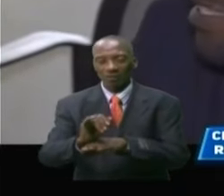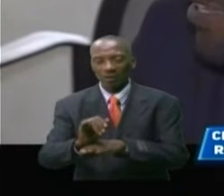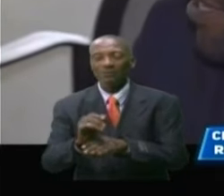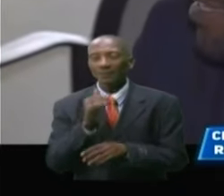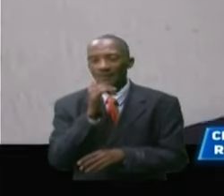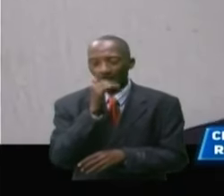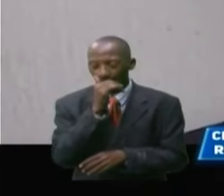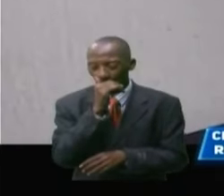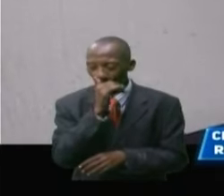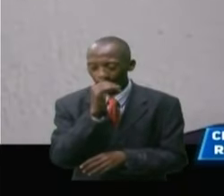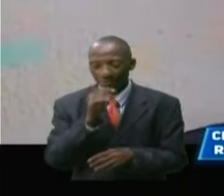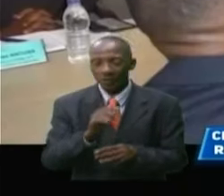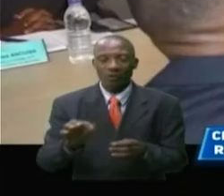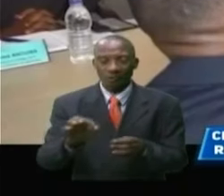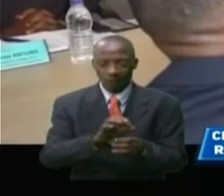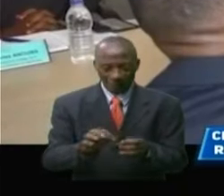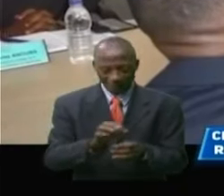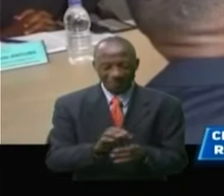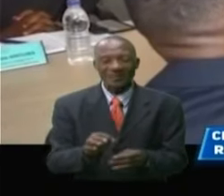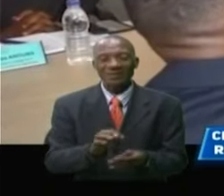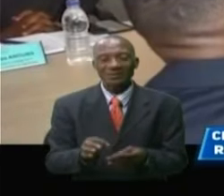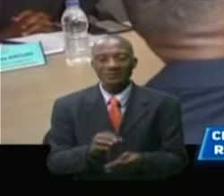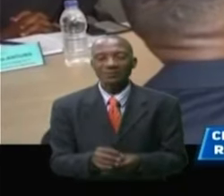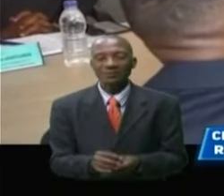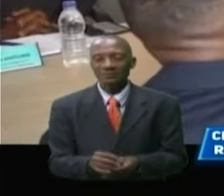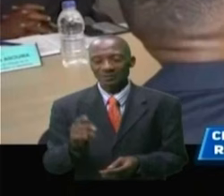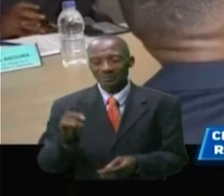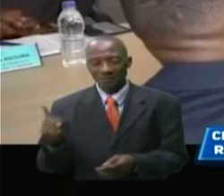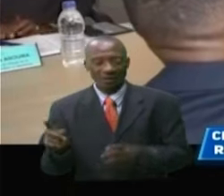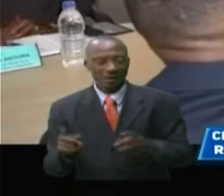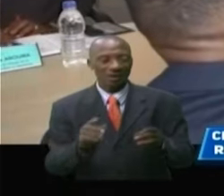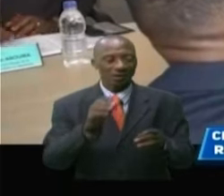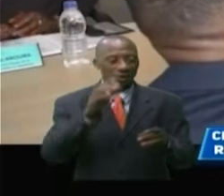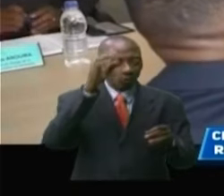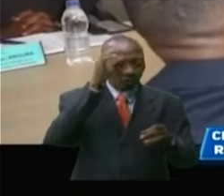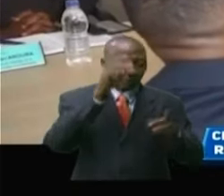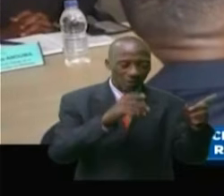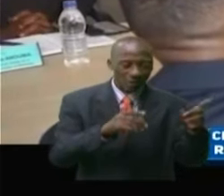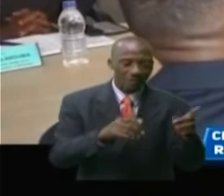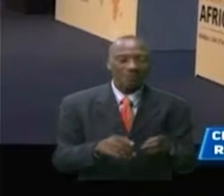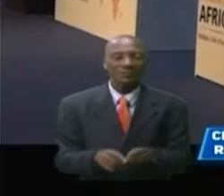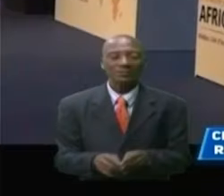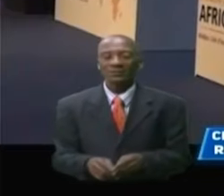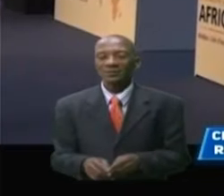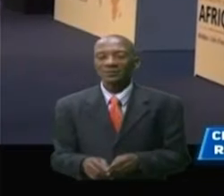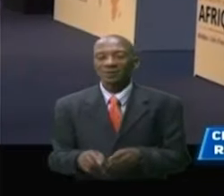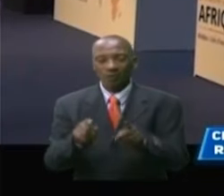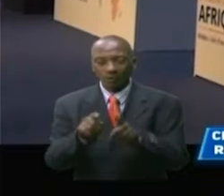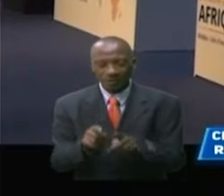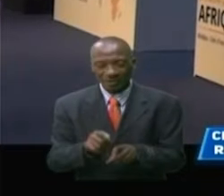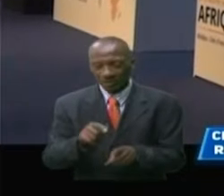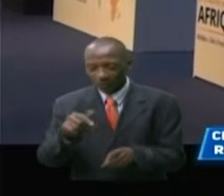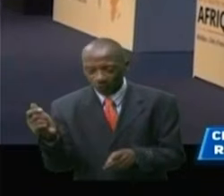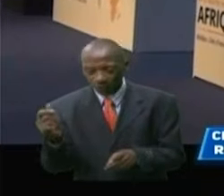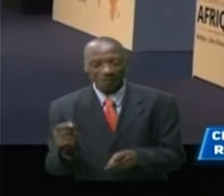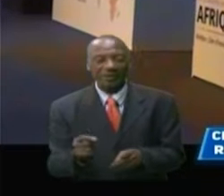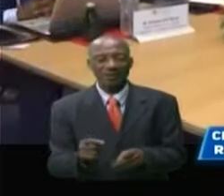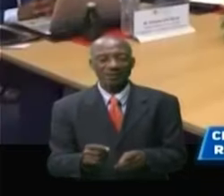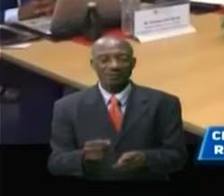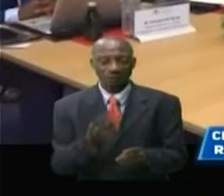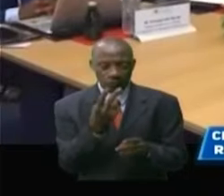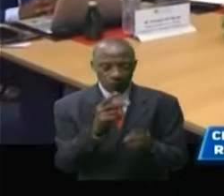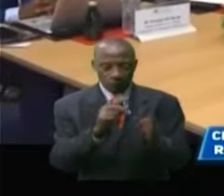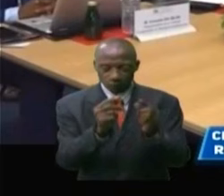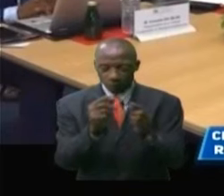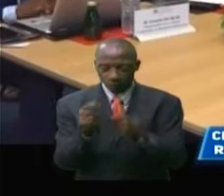deux institutions de prévoyance sociale RDC Côte d'Ivoire, notamment la CENSAP et l'IPS CEGRAE.